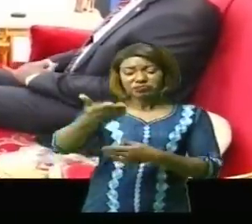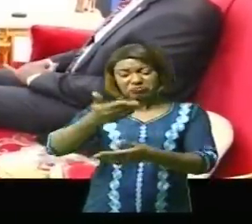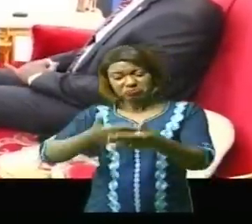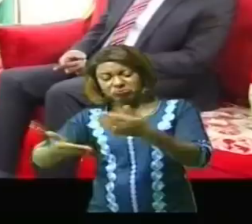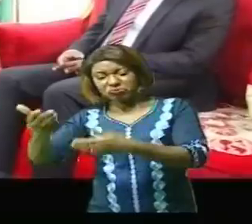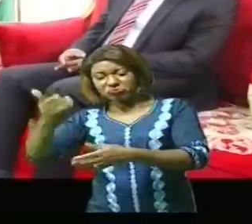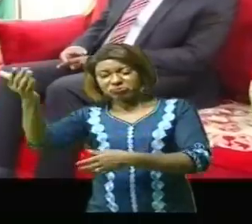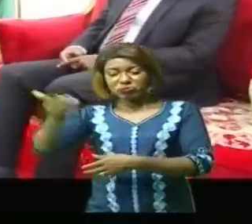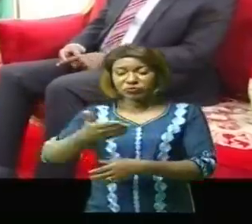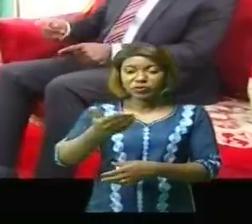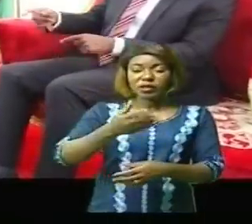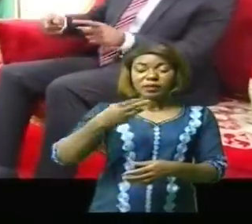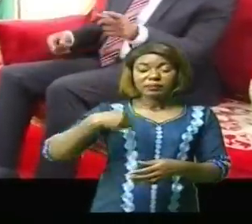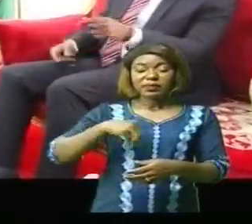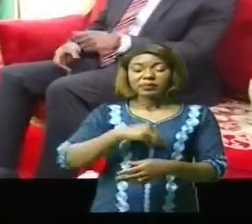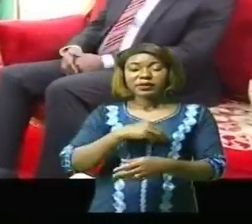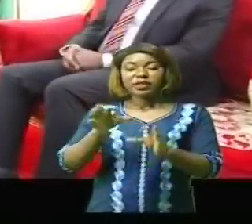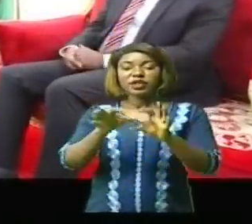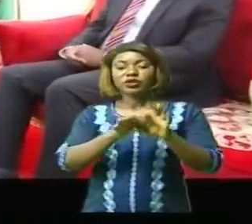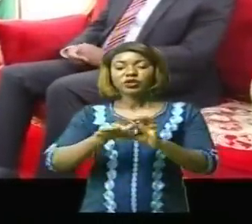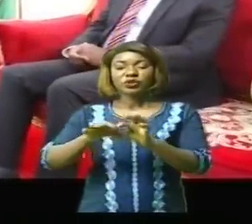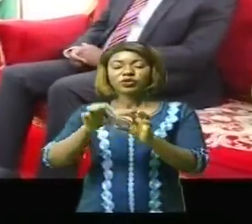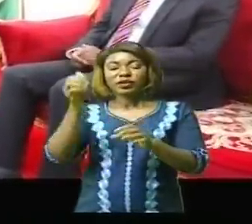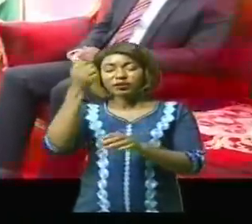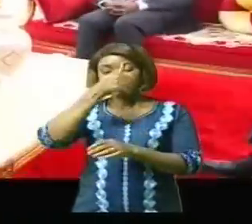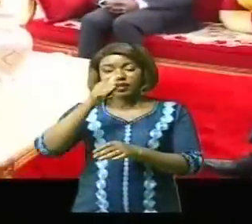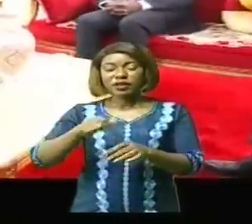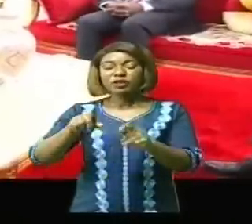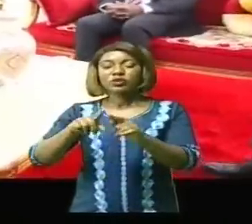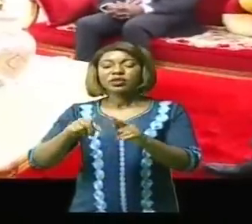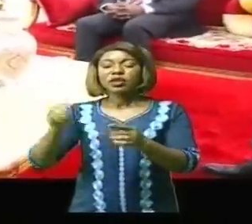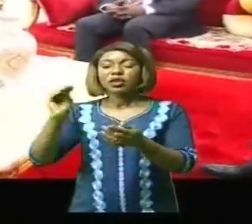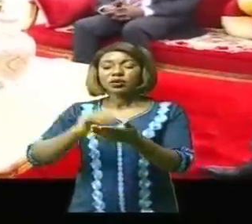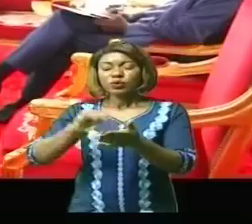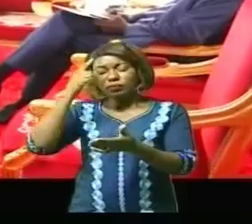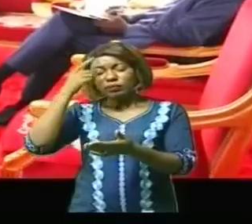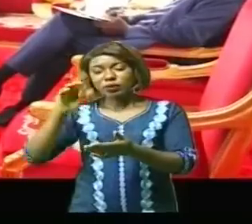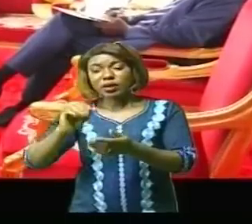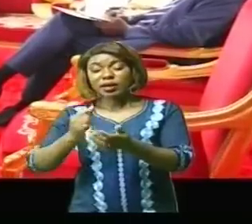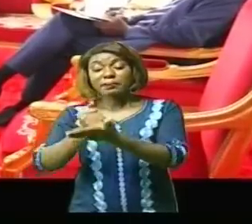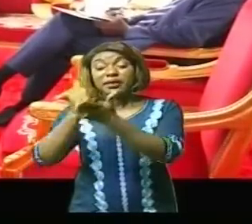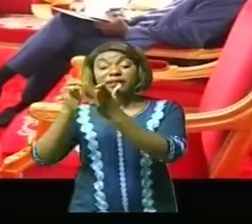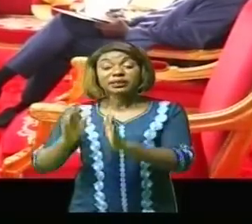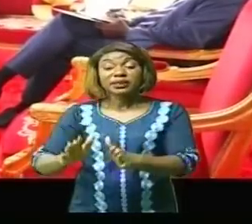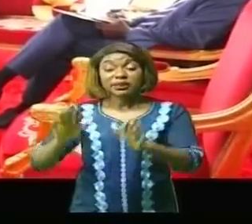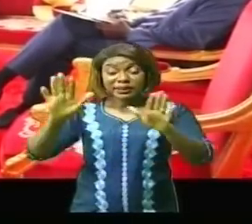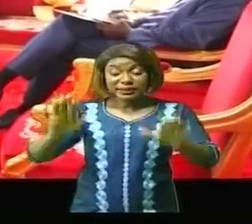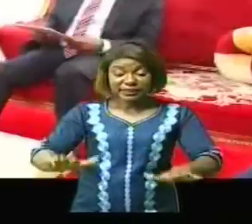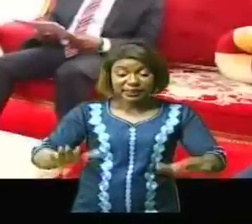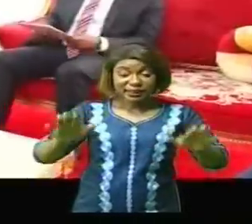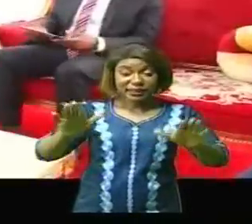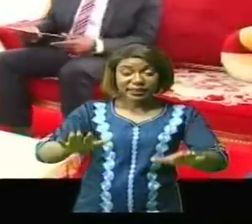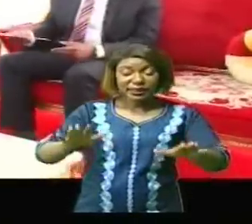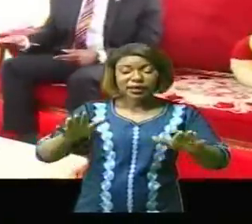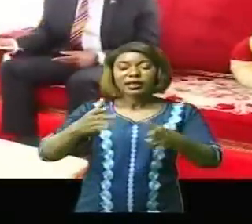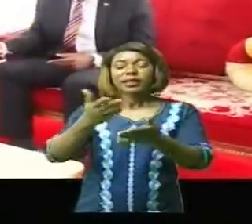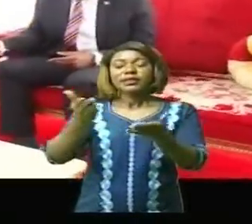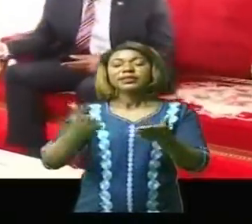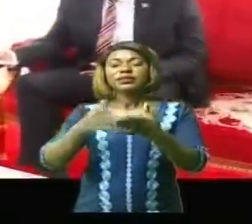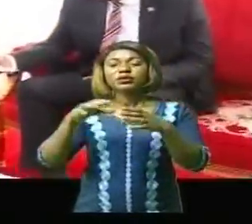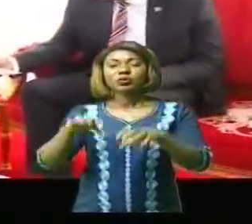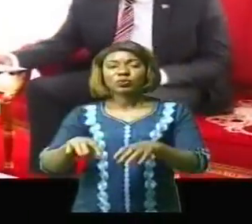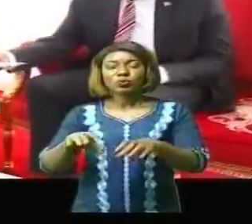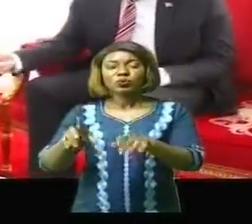africaine ainsi que la MONUSCO. Une correspondance a été remise à l'ambassadeur du Sénégal en poste à Kinshasa. Elle